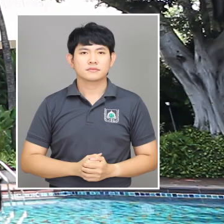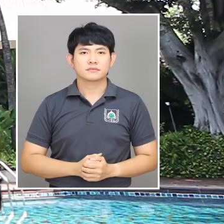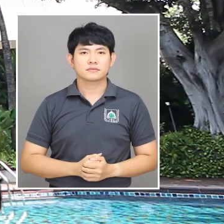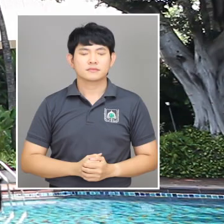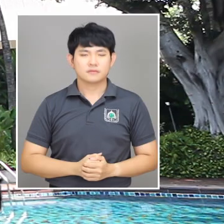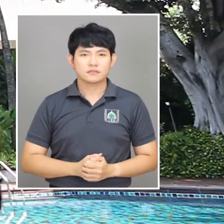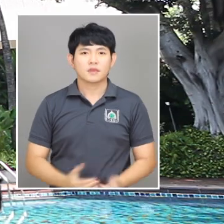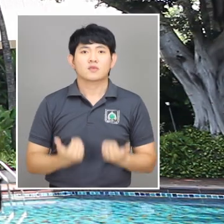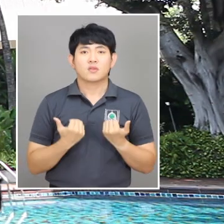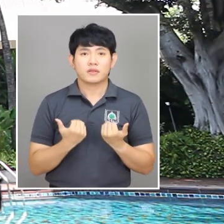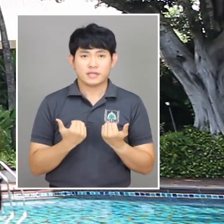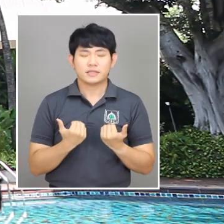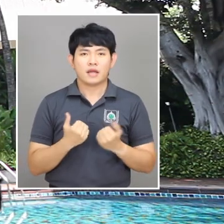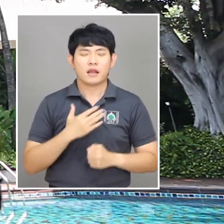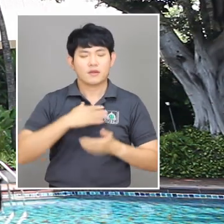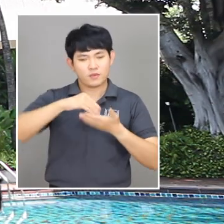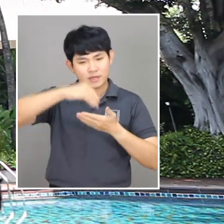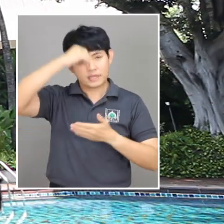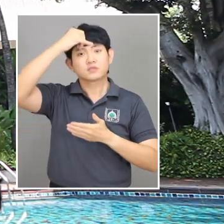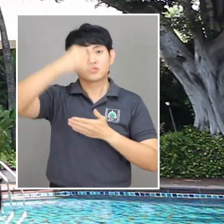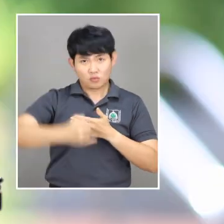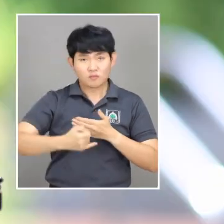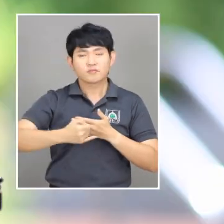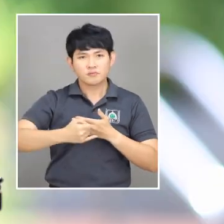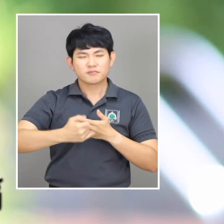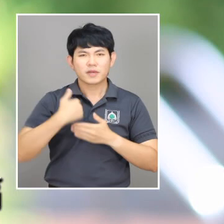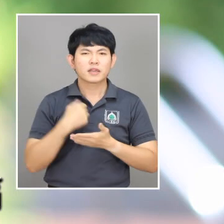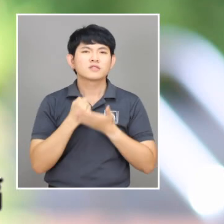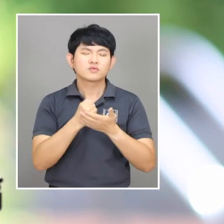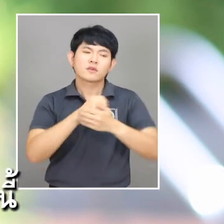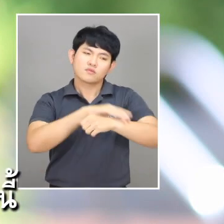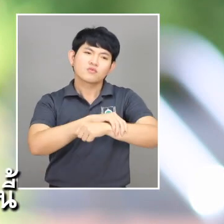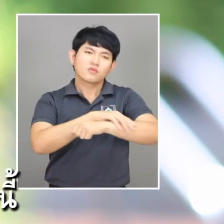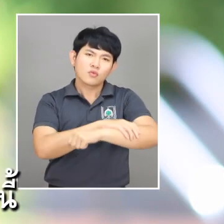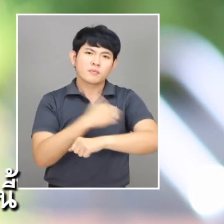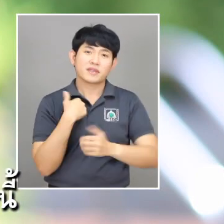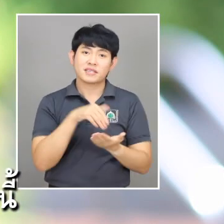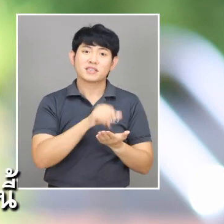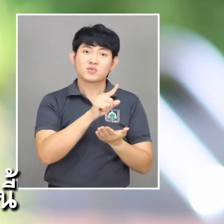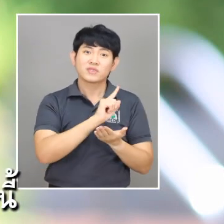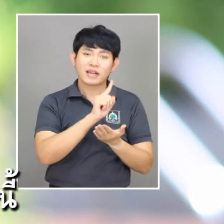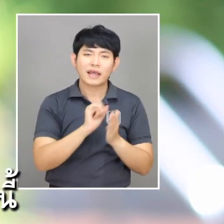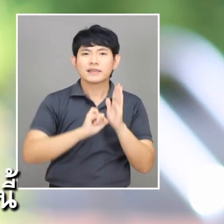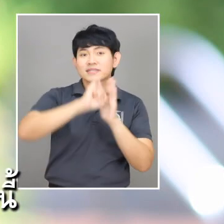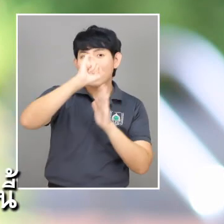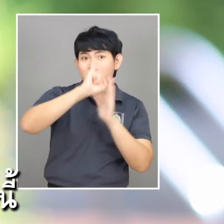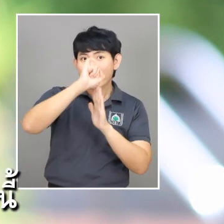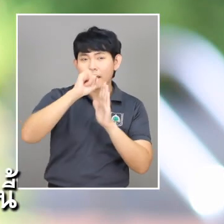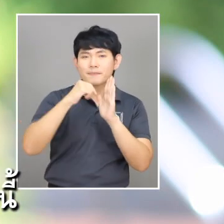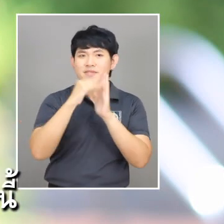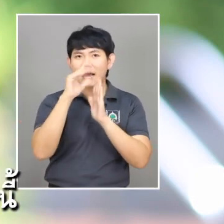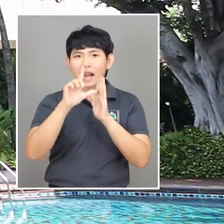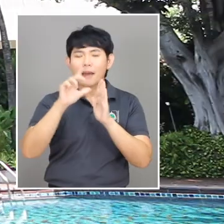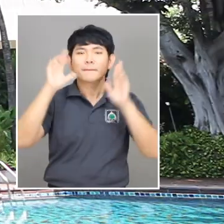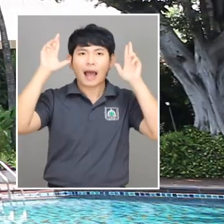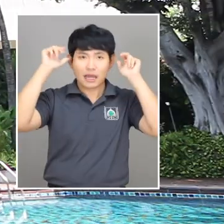หลังจากที่เราเรียนจบแล้วใช่ไหมคะไปช่วยเขานวดบ้างที่ศูนย์ระหว่างเชียงใหม่กับลำปางพี่ก็เดินทางระหว่าง2จังหวัดนี้เน